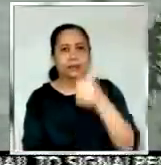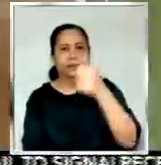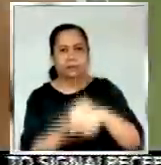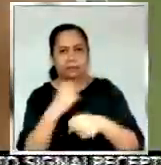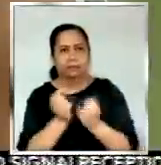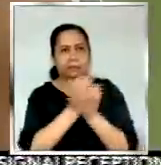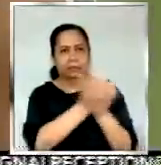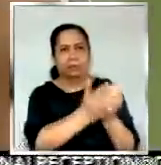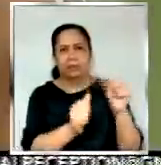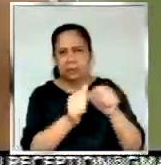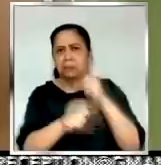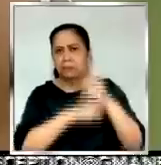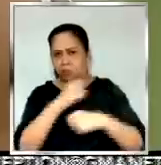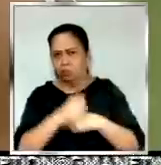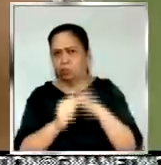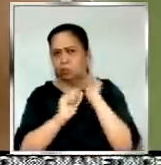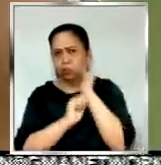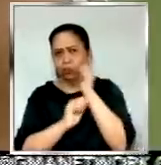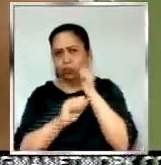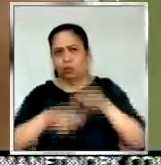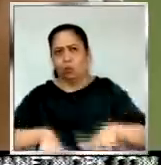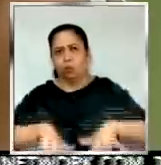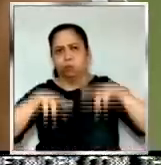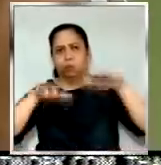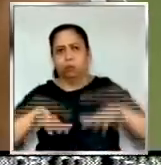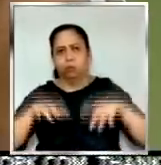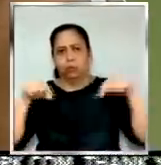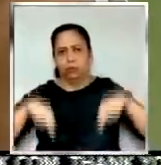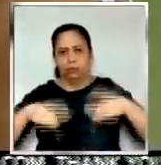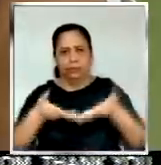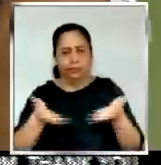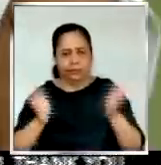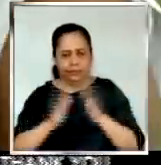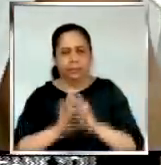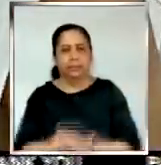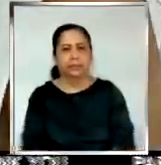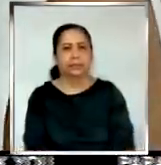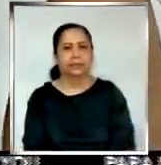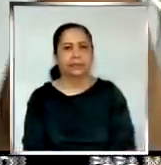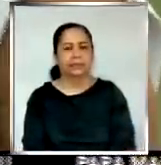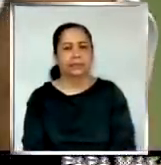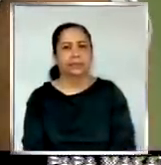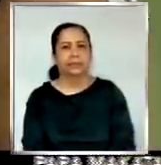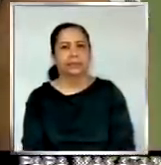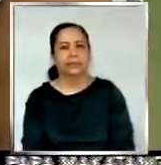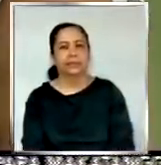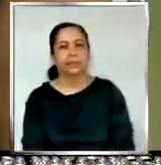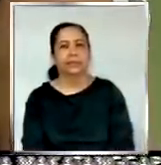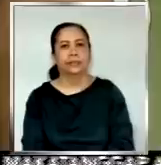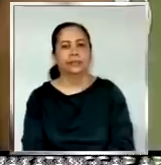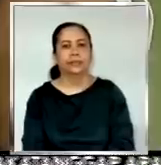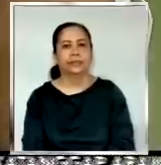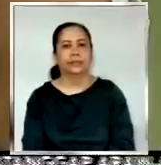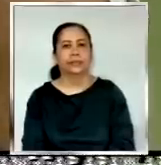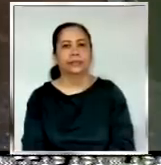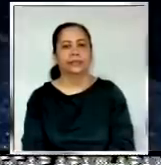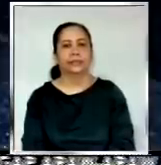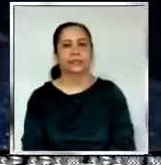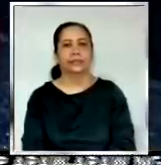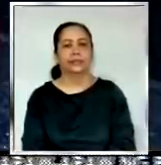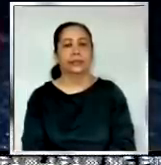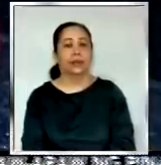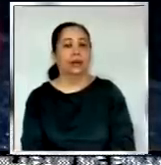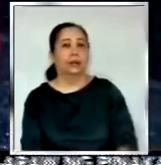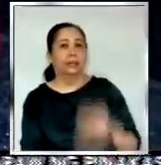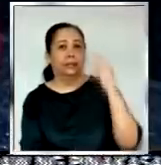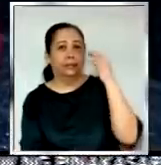Taon-taon lumulubog dito eh. sa Pampanga,